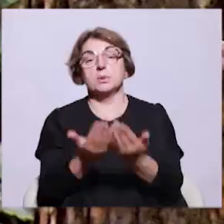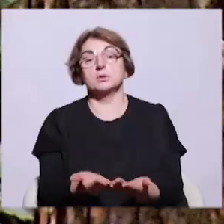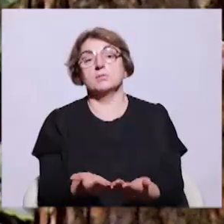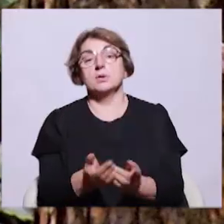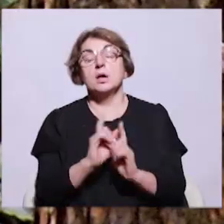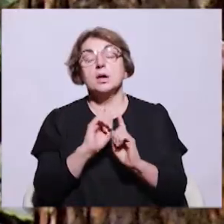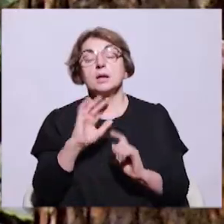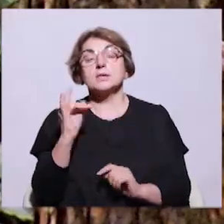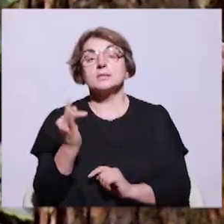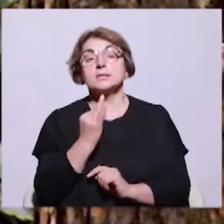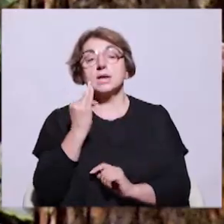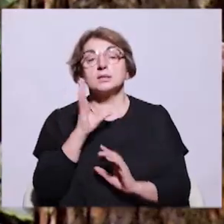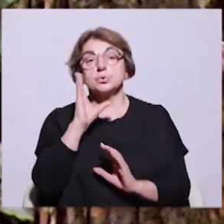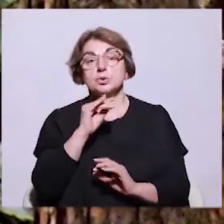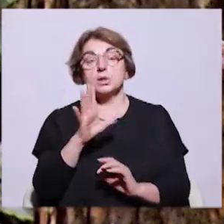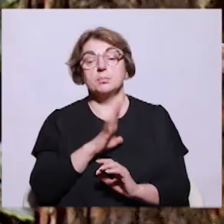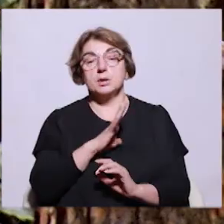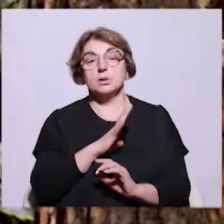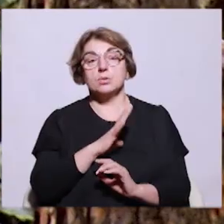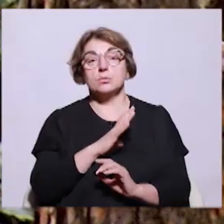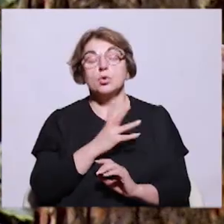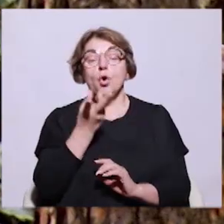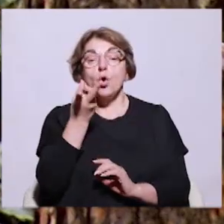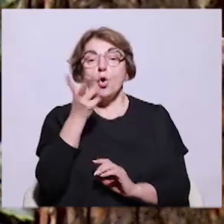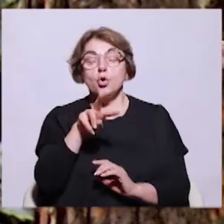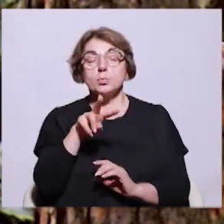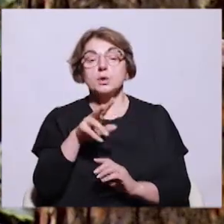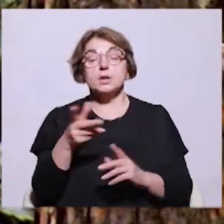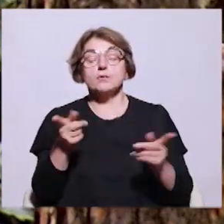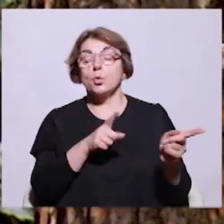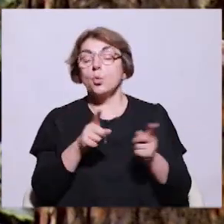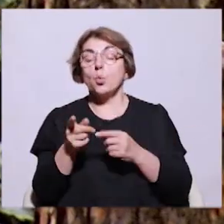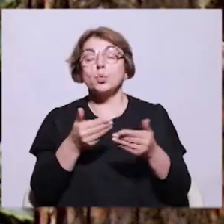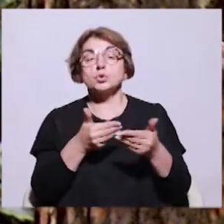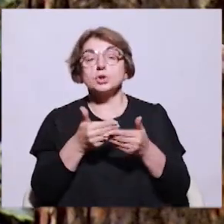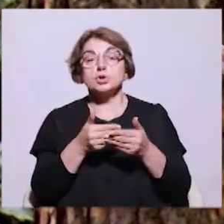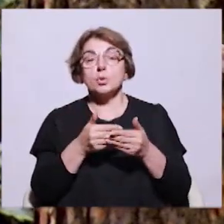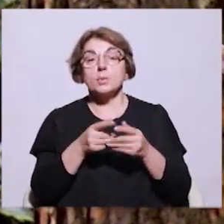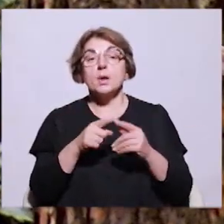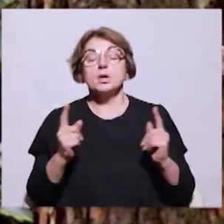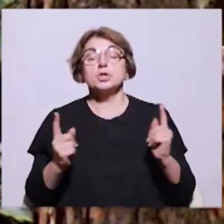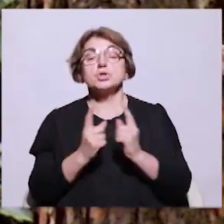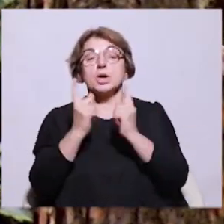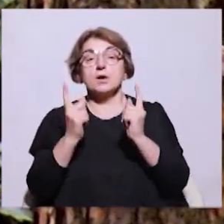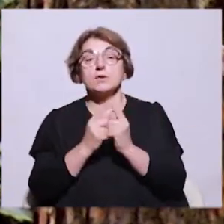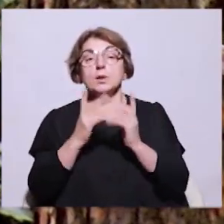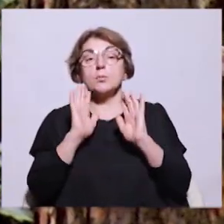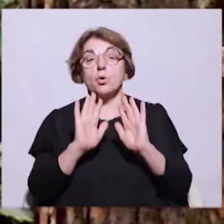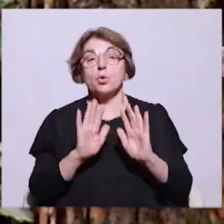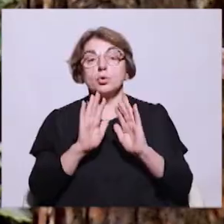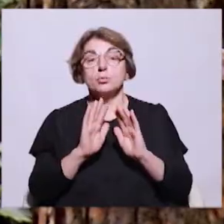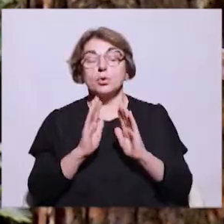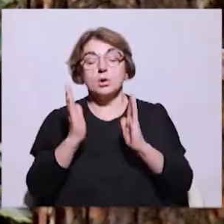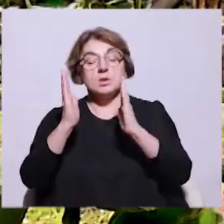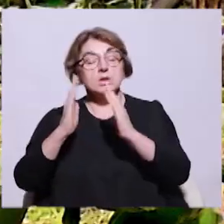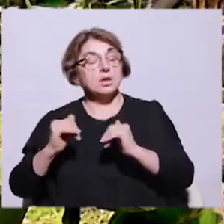თქვენთვის, რა საინტერესო შეიძლება იყოს ორმხრივი ურთიერთობები, ცივილიზაციების შეხვედრები, რომლებიც მხოლოდ